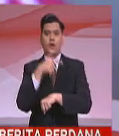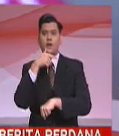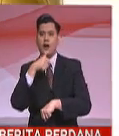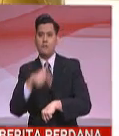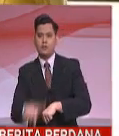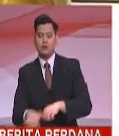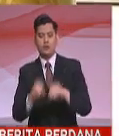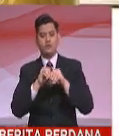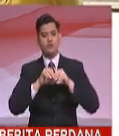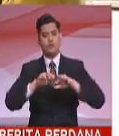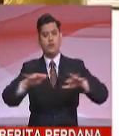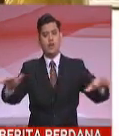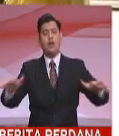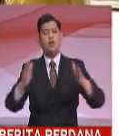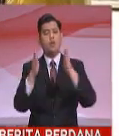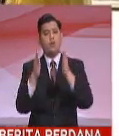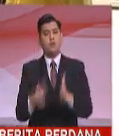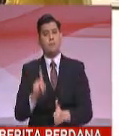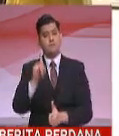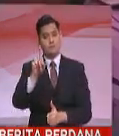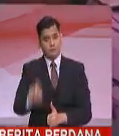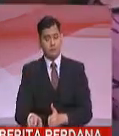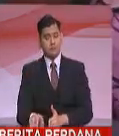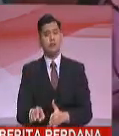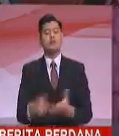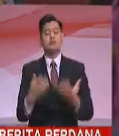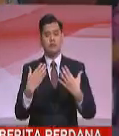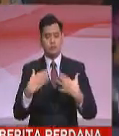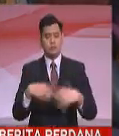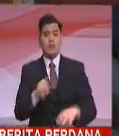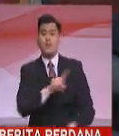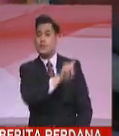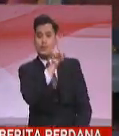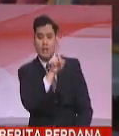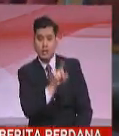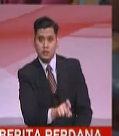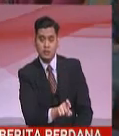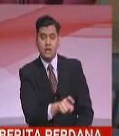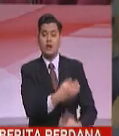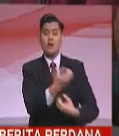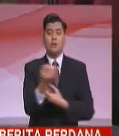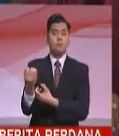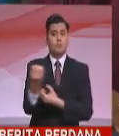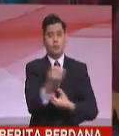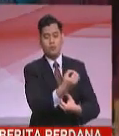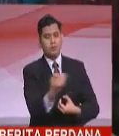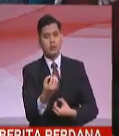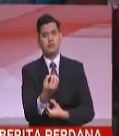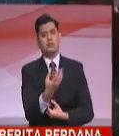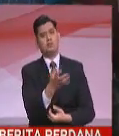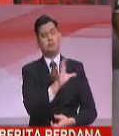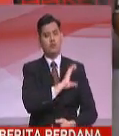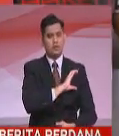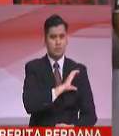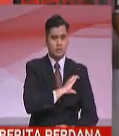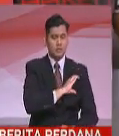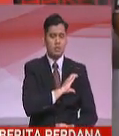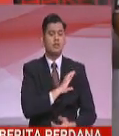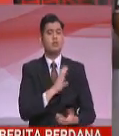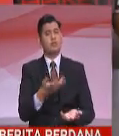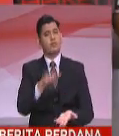Datuk Saifuddin, orang ramai sepatutnya merujuk kepada pihak berwajib bagi mengenal pasti kesahihan foto dan video-video